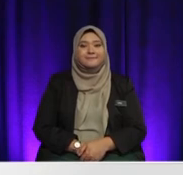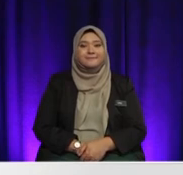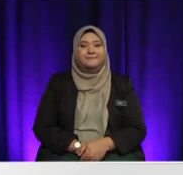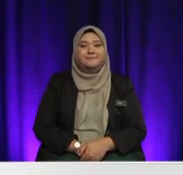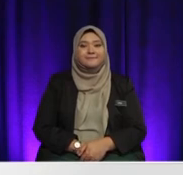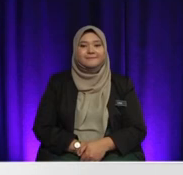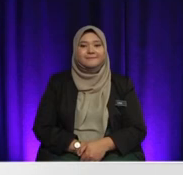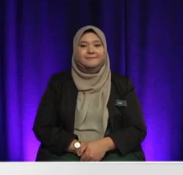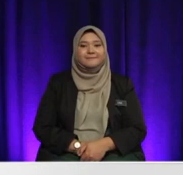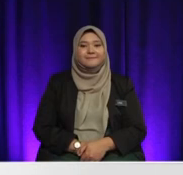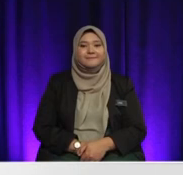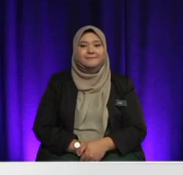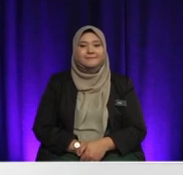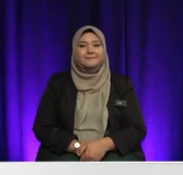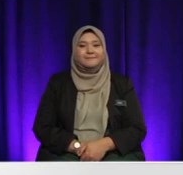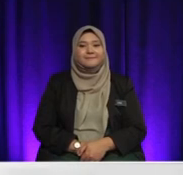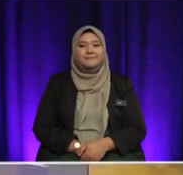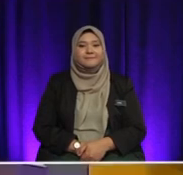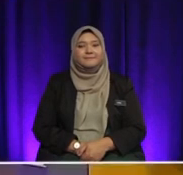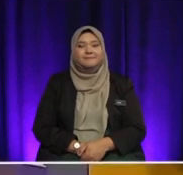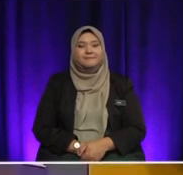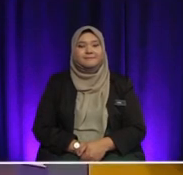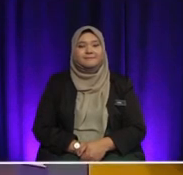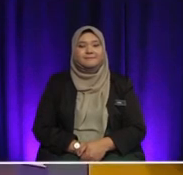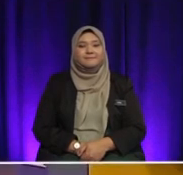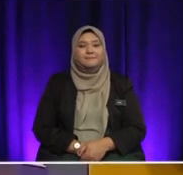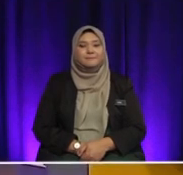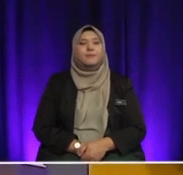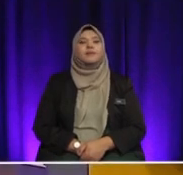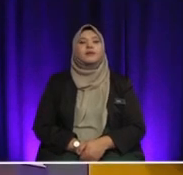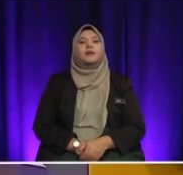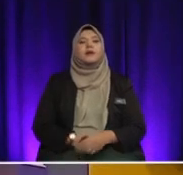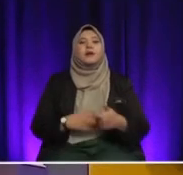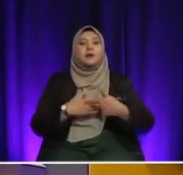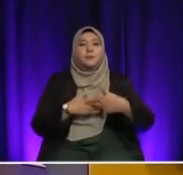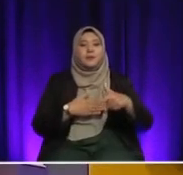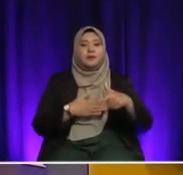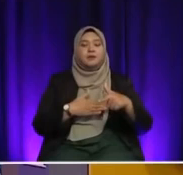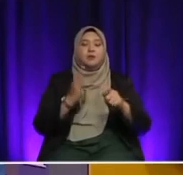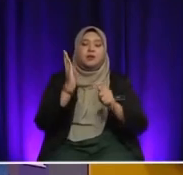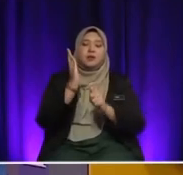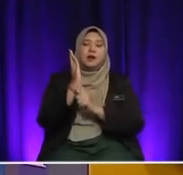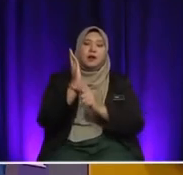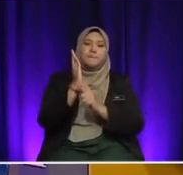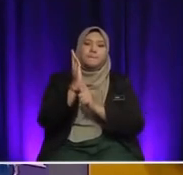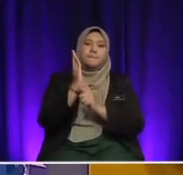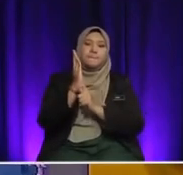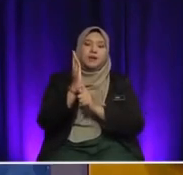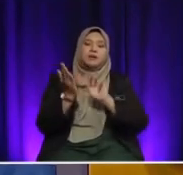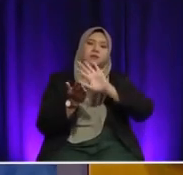Baik. Okey. Jadi bila kita tambahkan semua, ya itu yang tadi Adawiyah awal dah dapat dah, dia dah boleh ramal dah